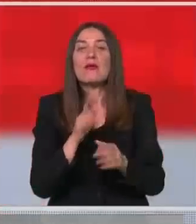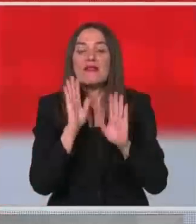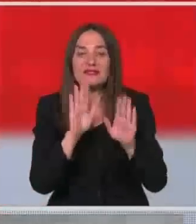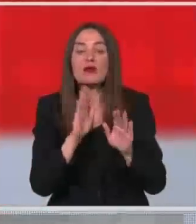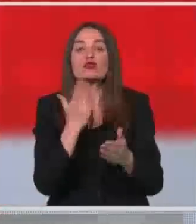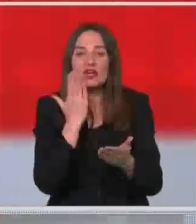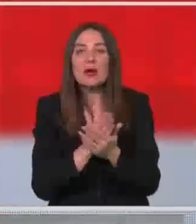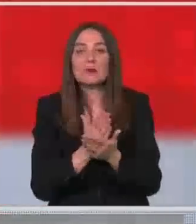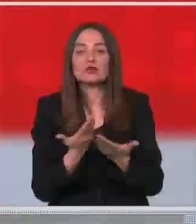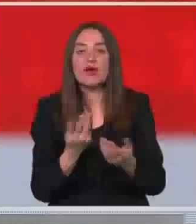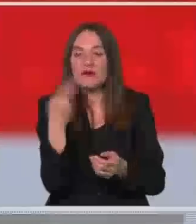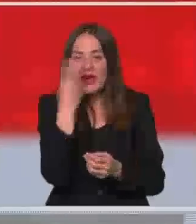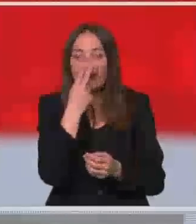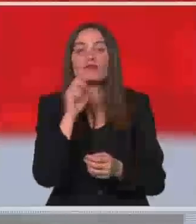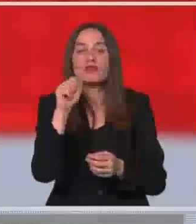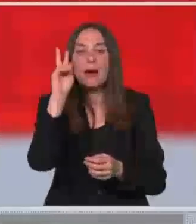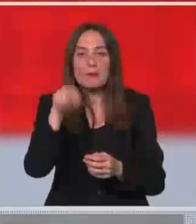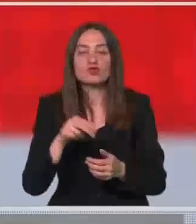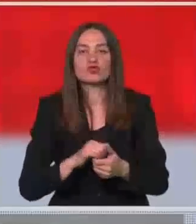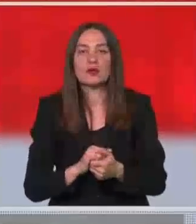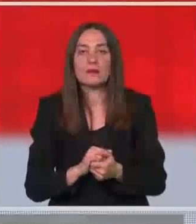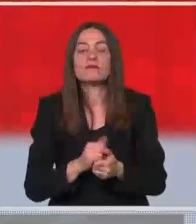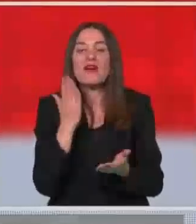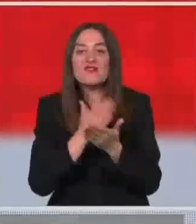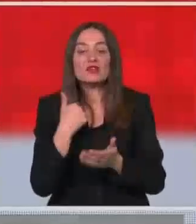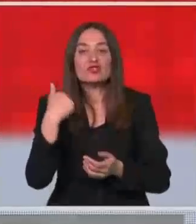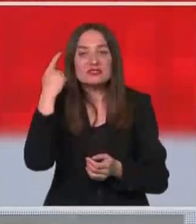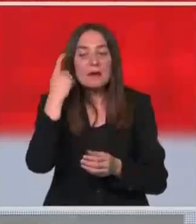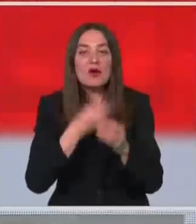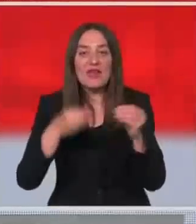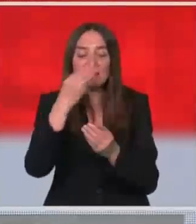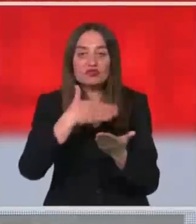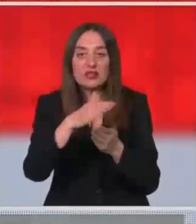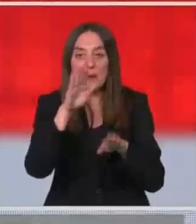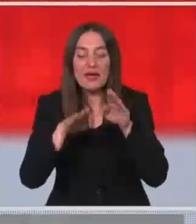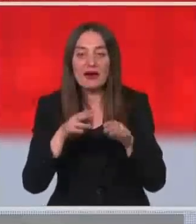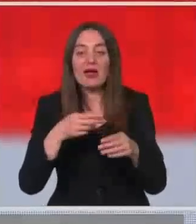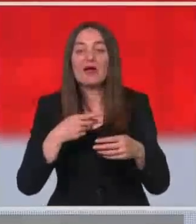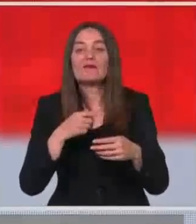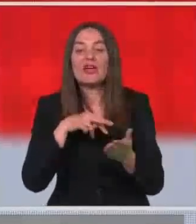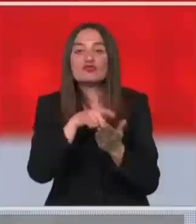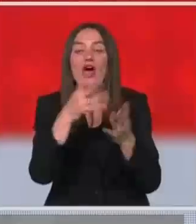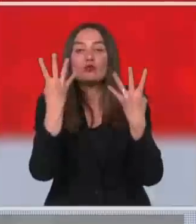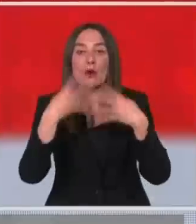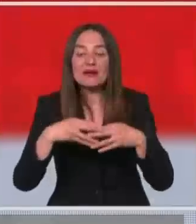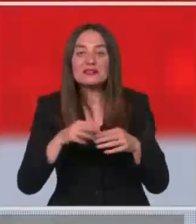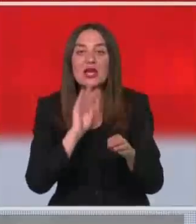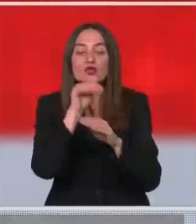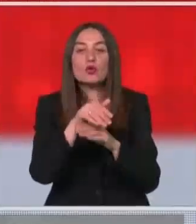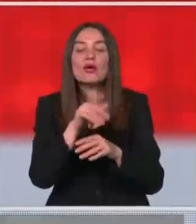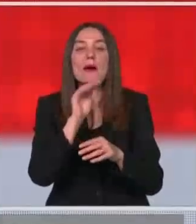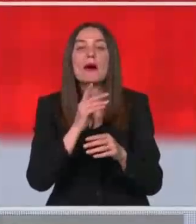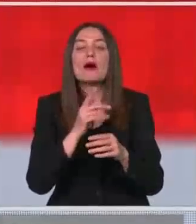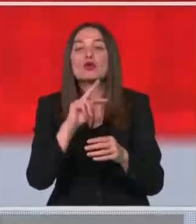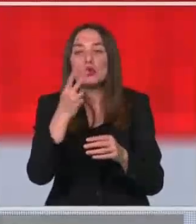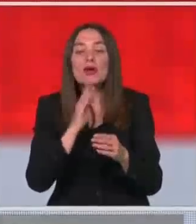može? Naravno da može. Dakle, već znamo, najveći deo mera iće automatski. Drugi deo mera iće preko poreskih prijava,